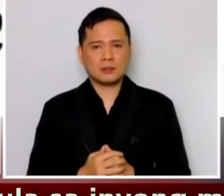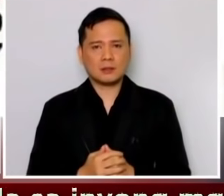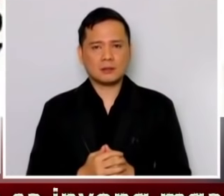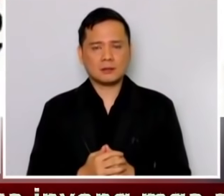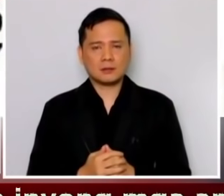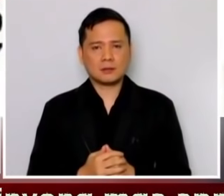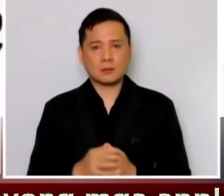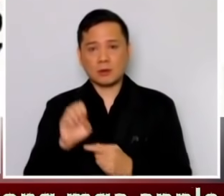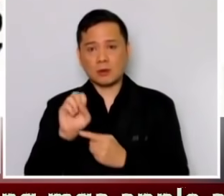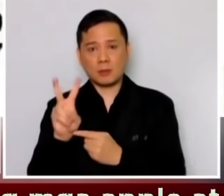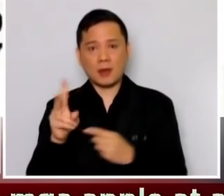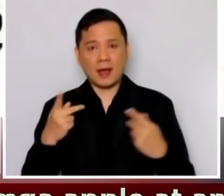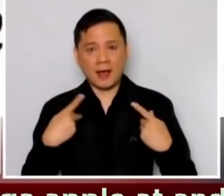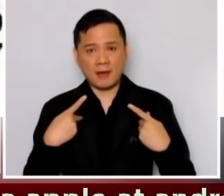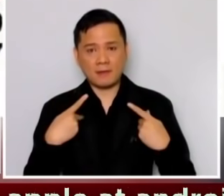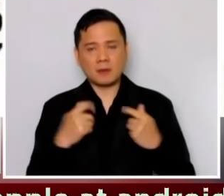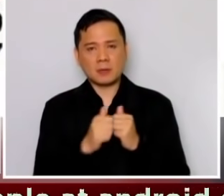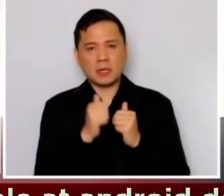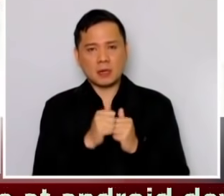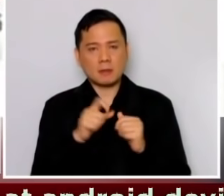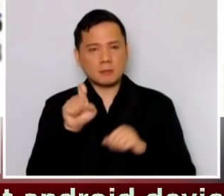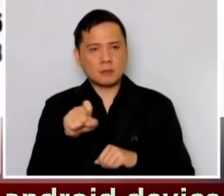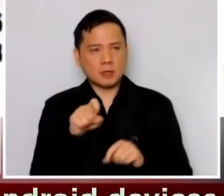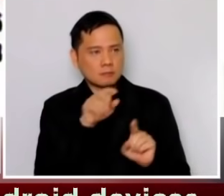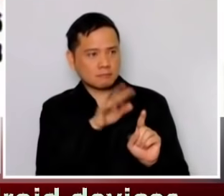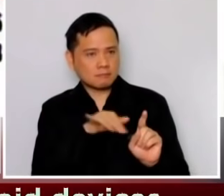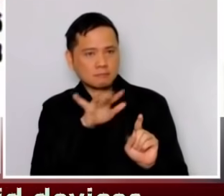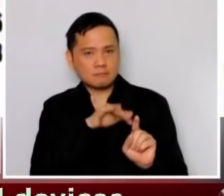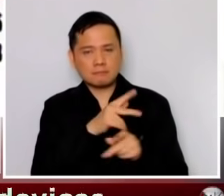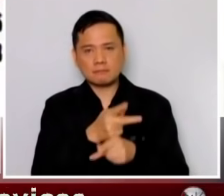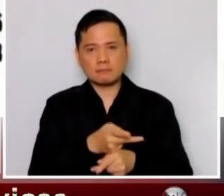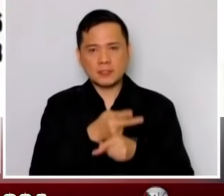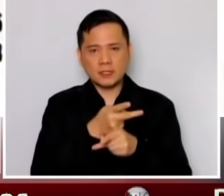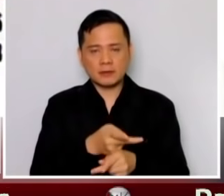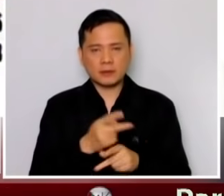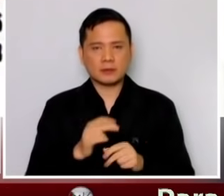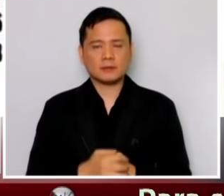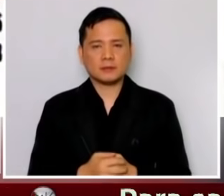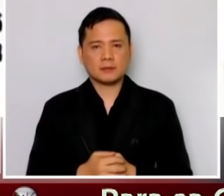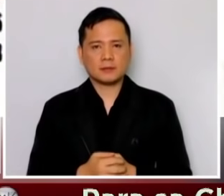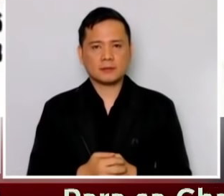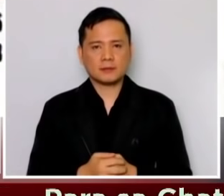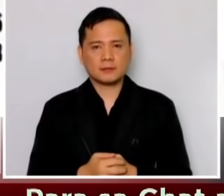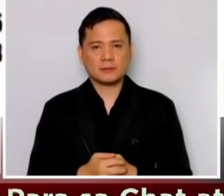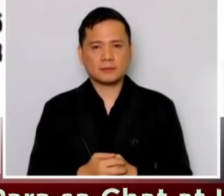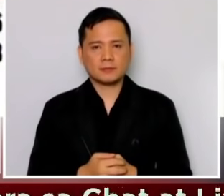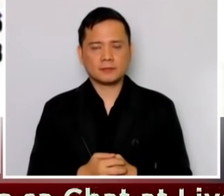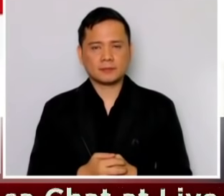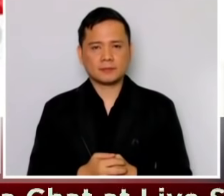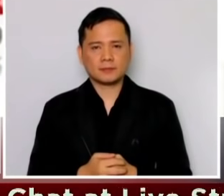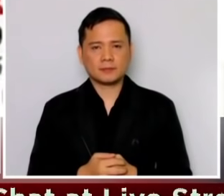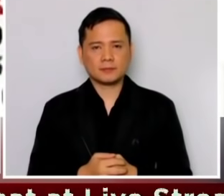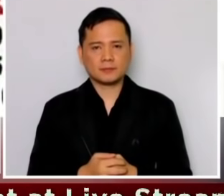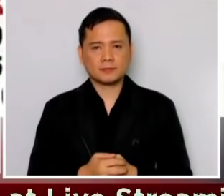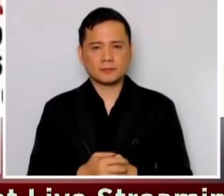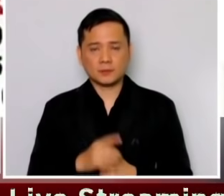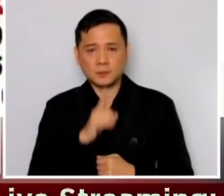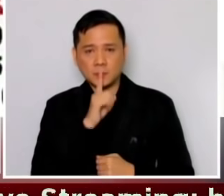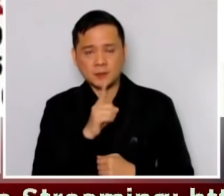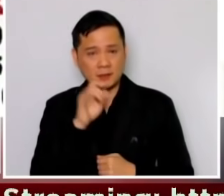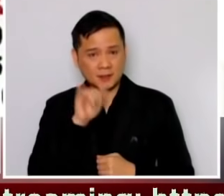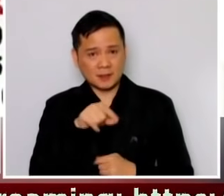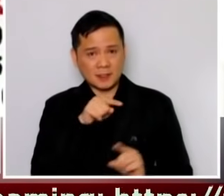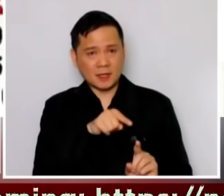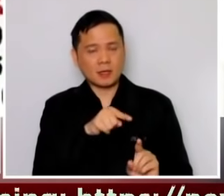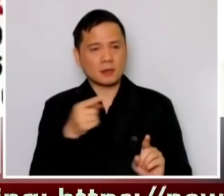Omicron variant. So mahigit na mas kusang matibo tayo. Anyway, malaki-laki na rin ang bahagi ng ekonomiya na binuksan